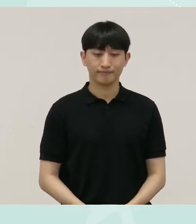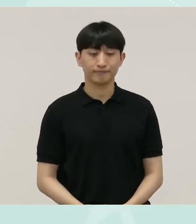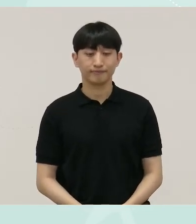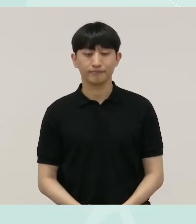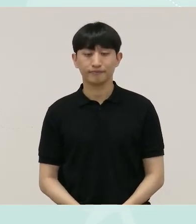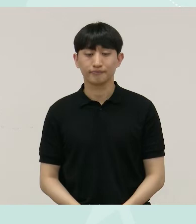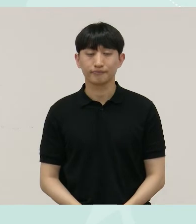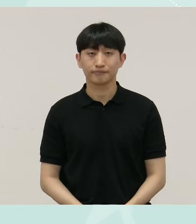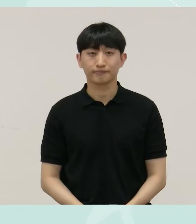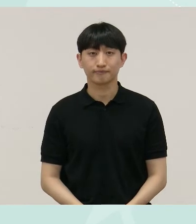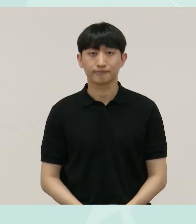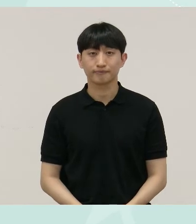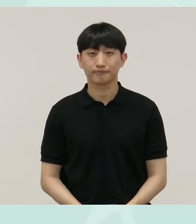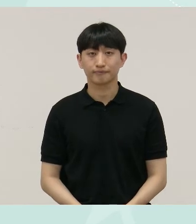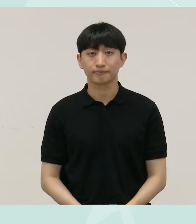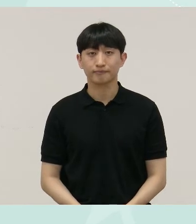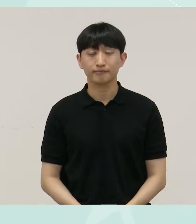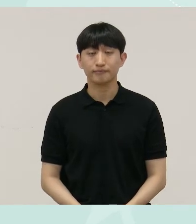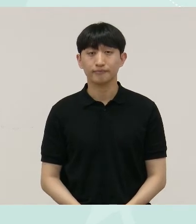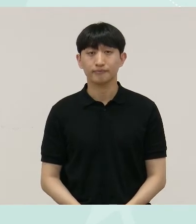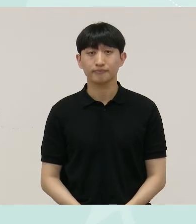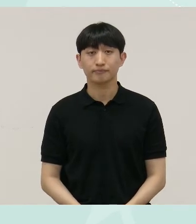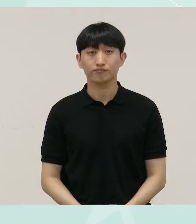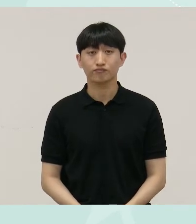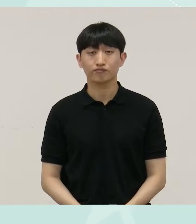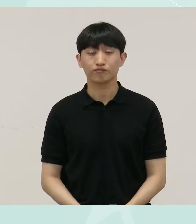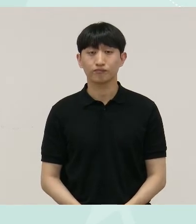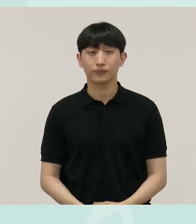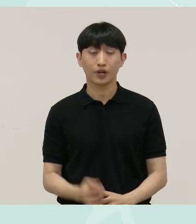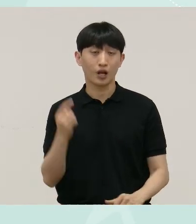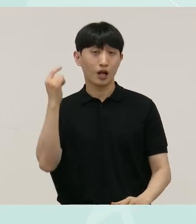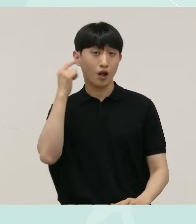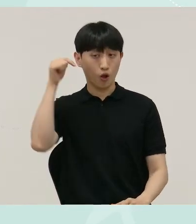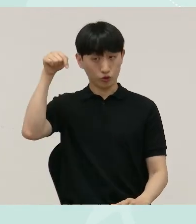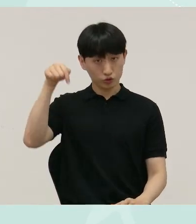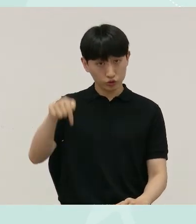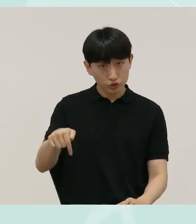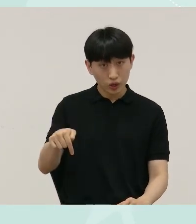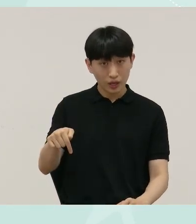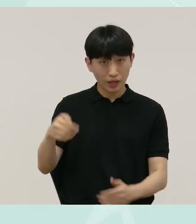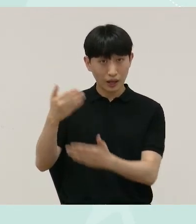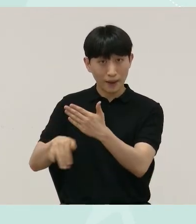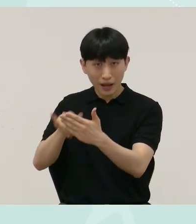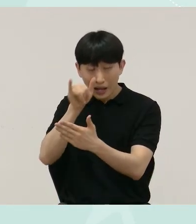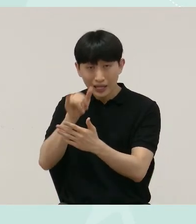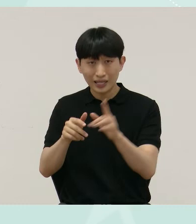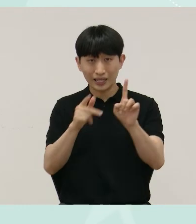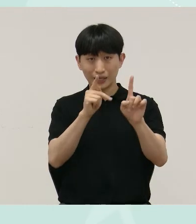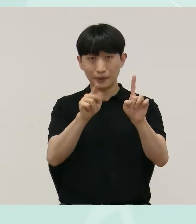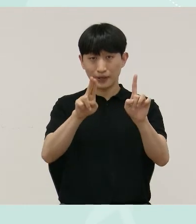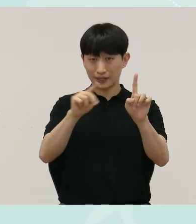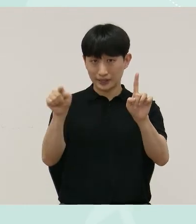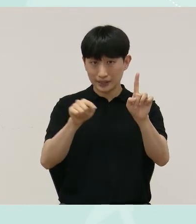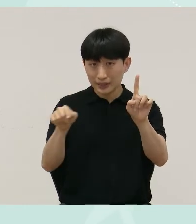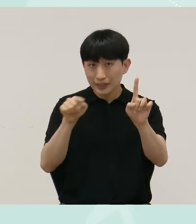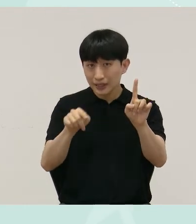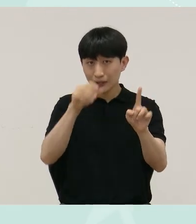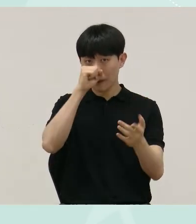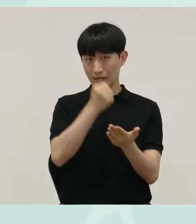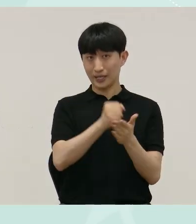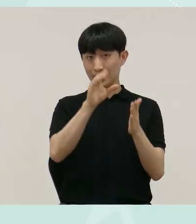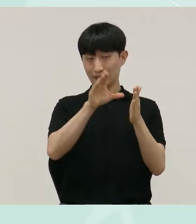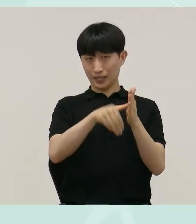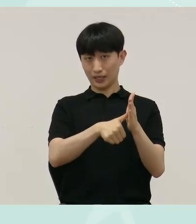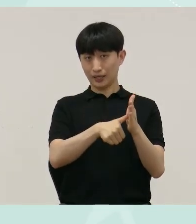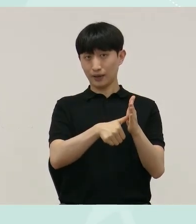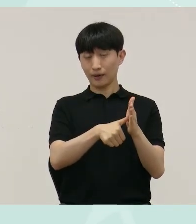네, 이러한 이 저주파가 많이 남아있는 경우에는 뭐 1kHz가 정상인 경우에는 뭐 당연히